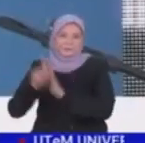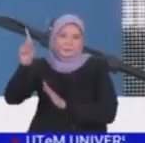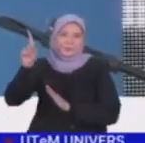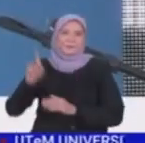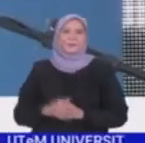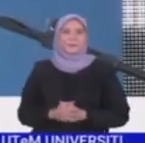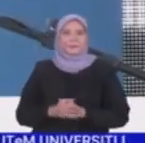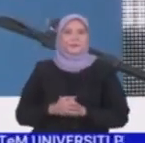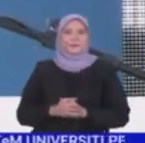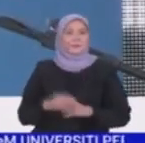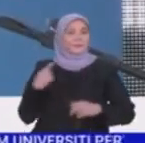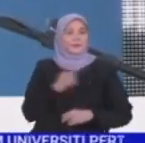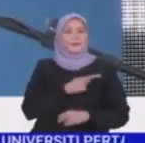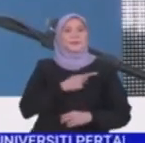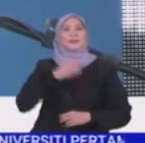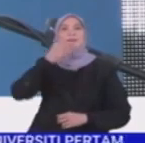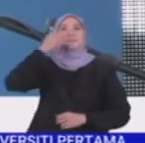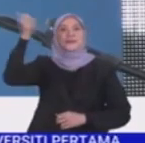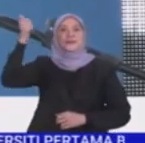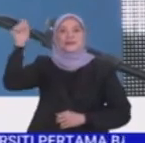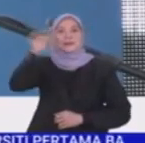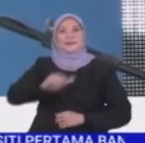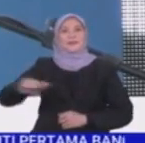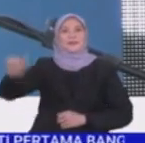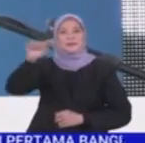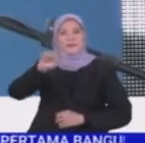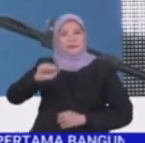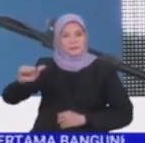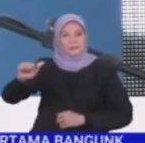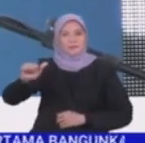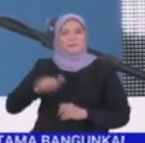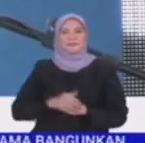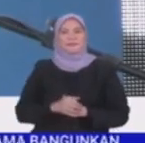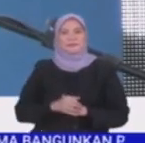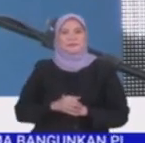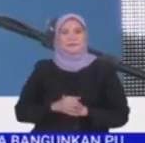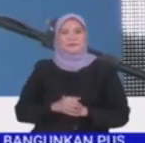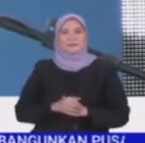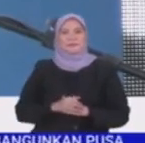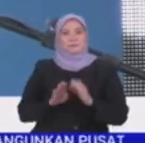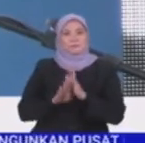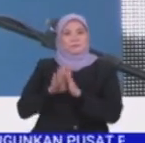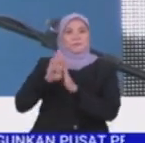Kita merupakan yang terbaik di Asia Tenggara. Pertumbuhan sebanyak